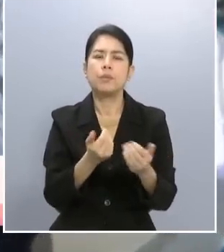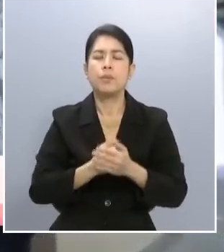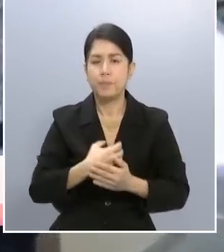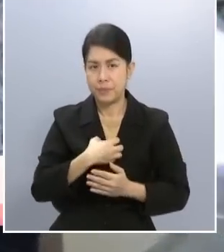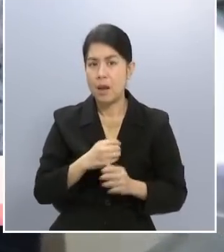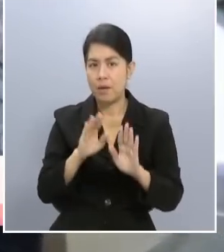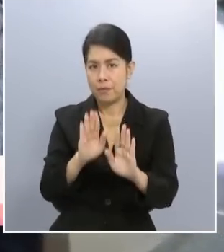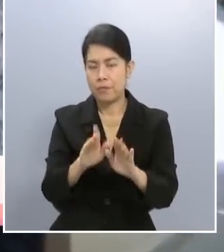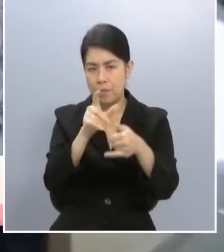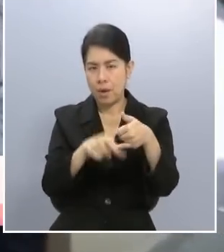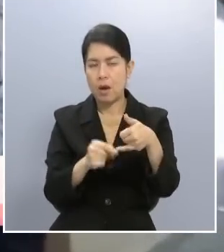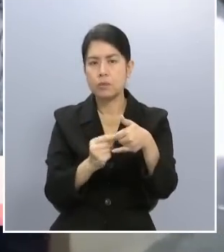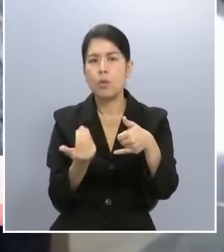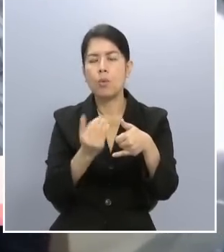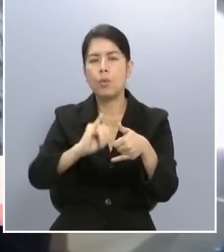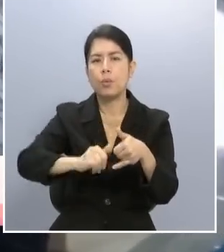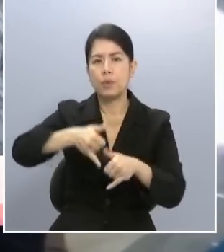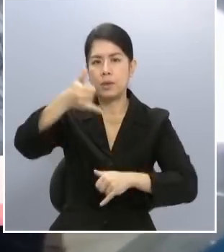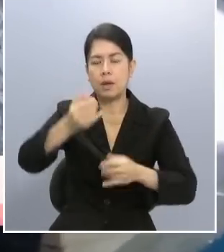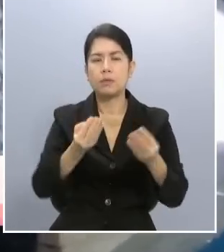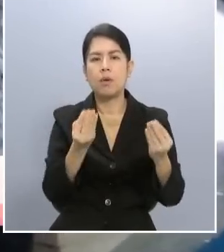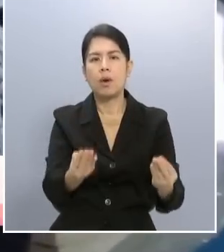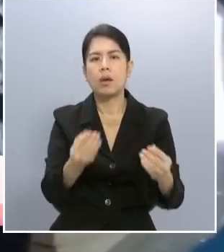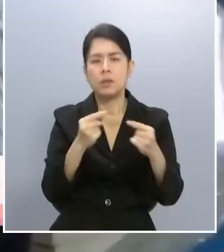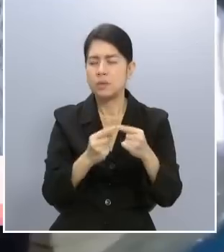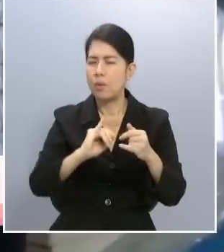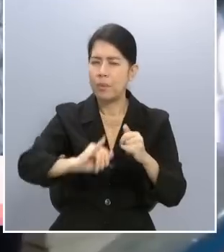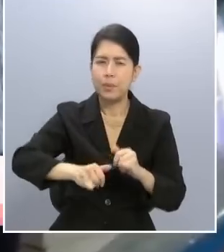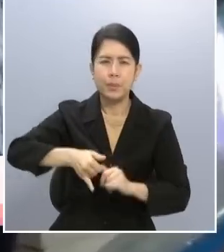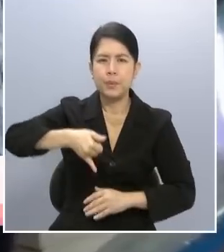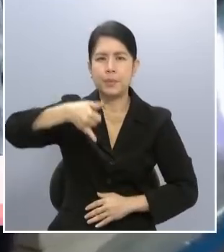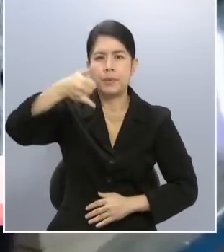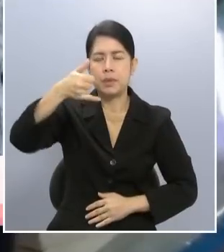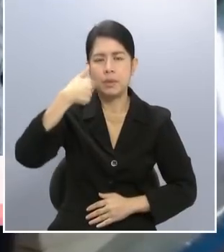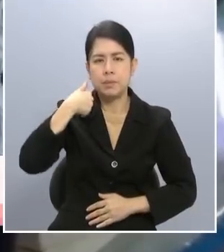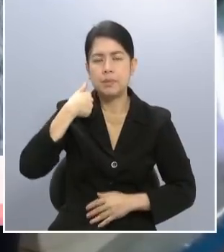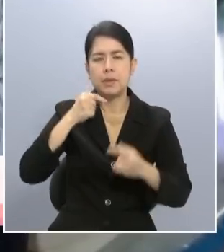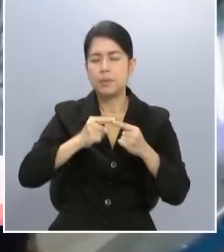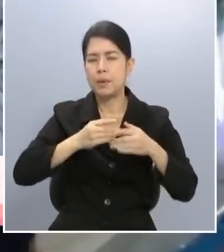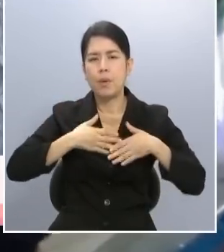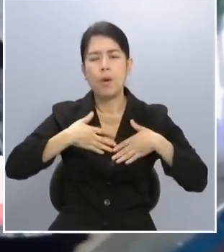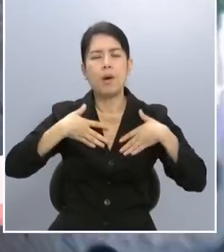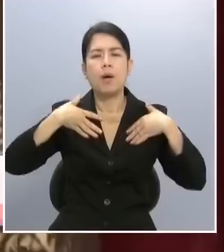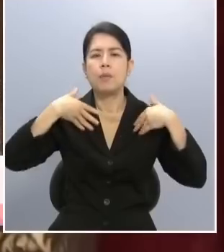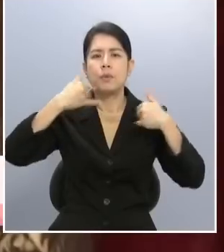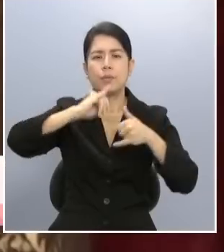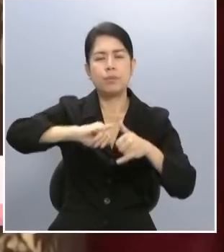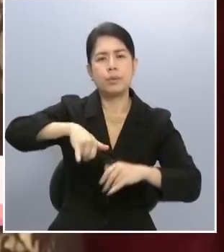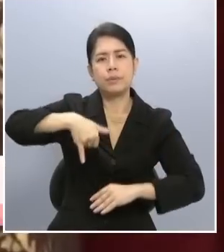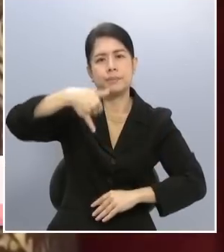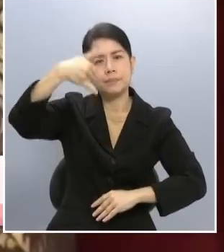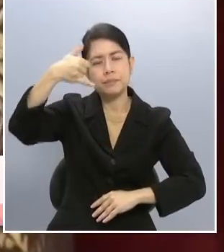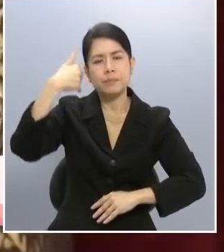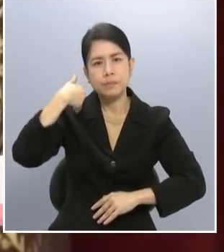ของลูกด้วยว่าขอให้ลูกไปในที่ดีๆไปในที่ที่อยู่แล้วมีความสุขขึ้นฟ้าขึ้นสวรรค์ไปไปรับซอง